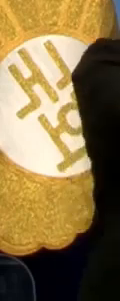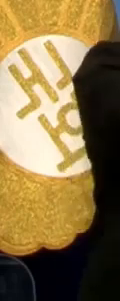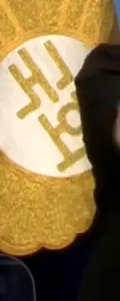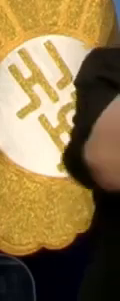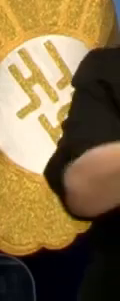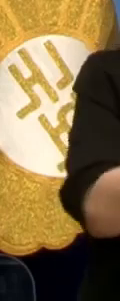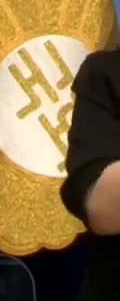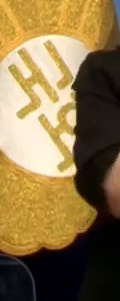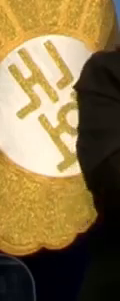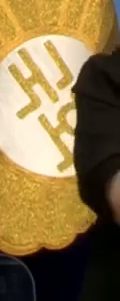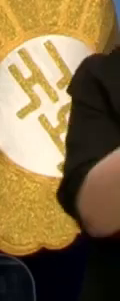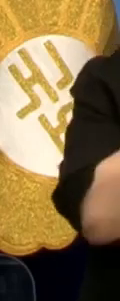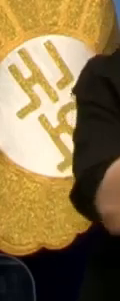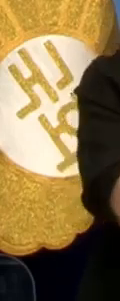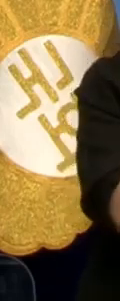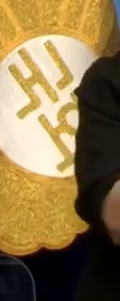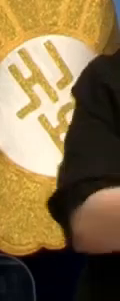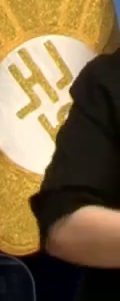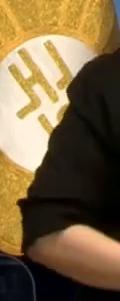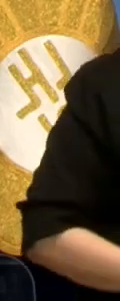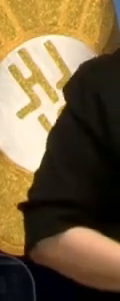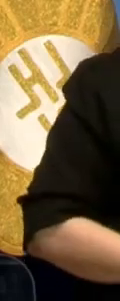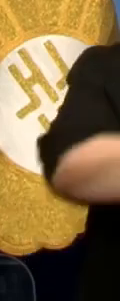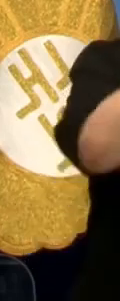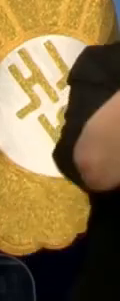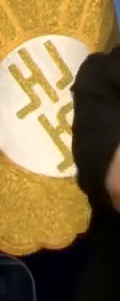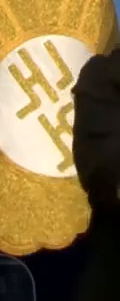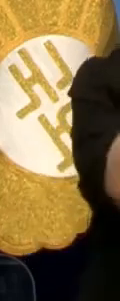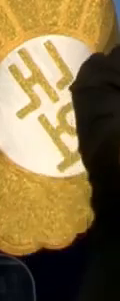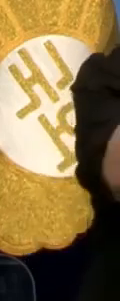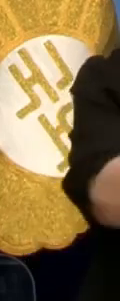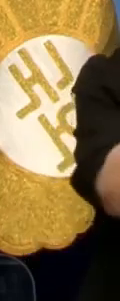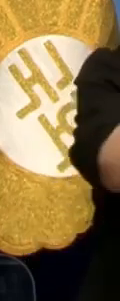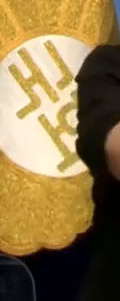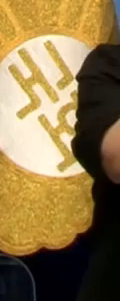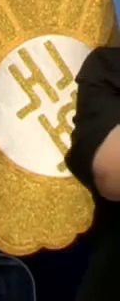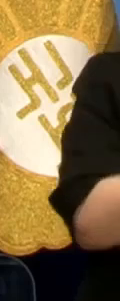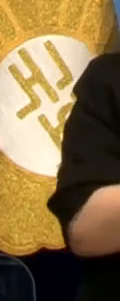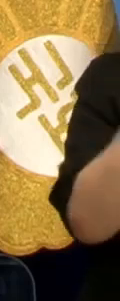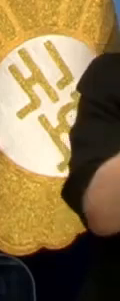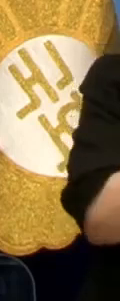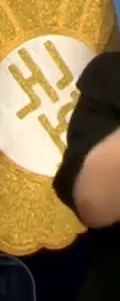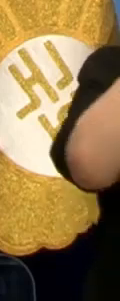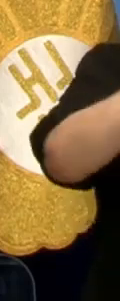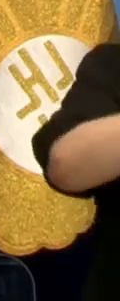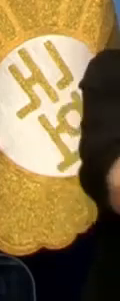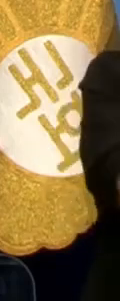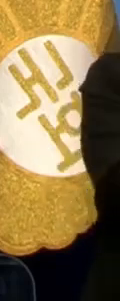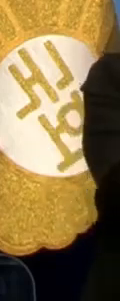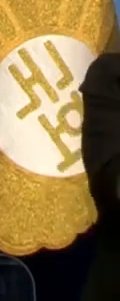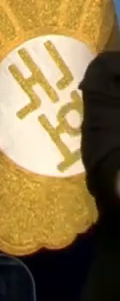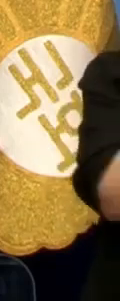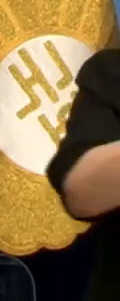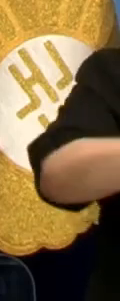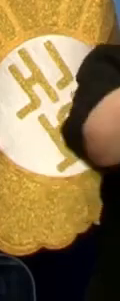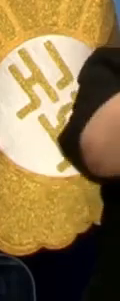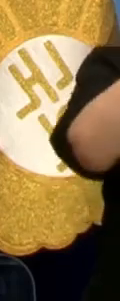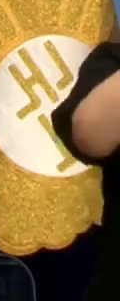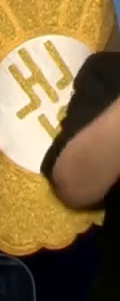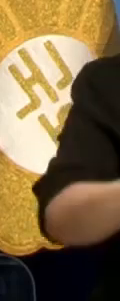기본소득을 시행했던 것처럼 전국민 기본소득 도입으로 대전환의 시대에 양극화